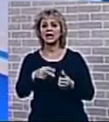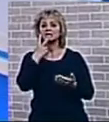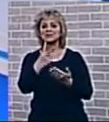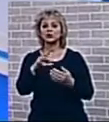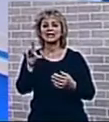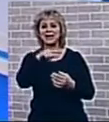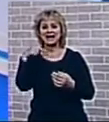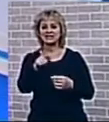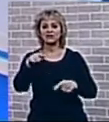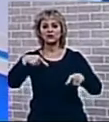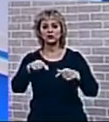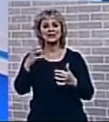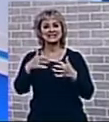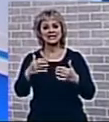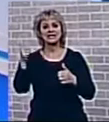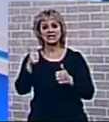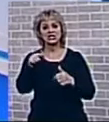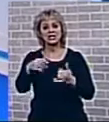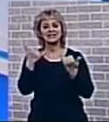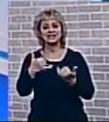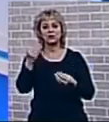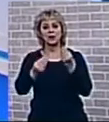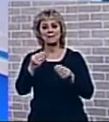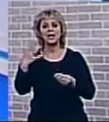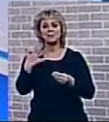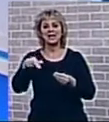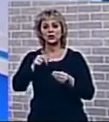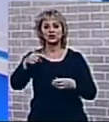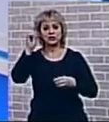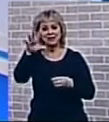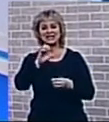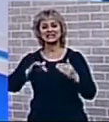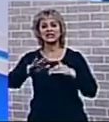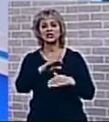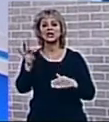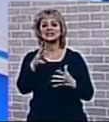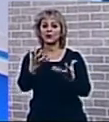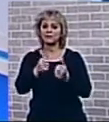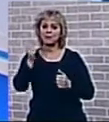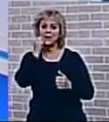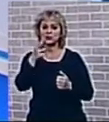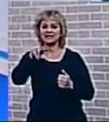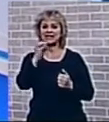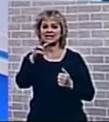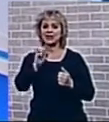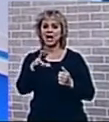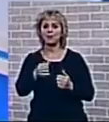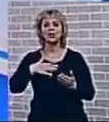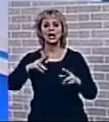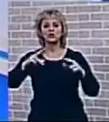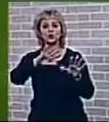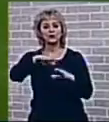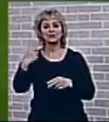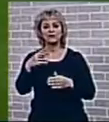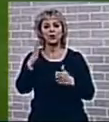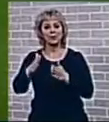Смотрим российский футбол среди недели. Сегодня в матче 5-го тура чемпионата страны Ростов примет московское «Динамо». Наш клуб после